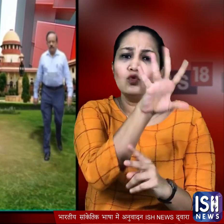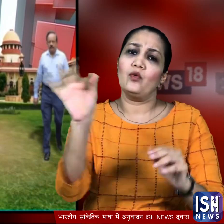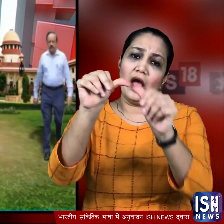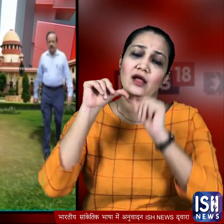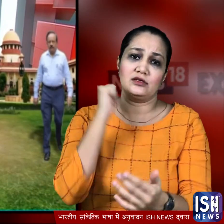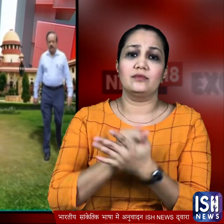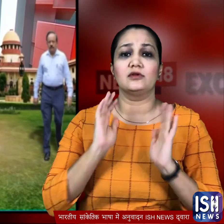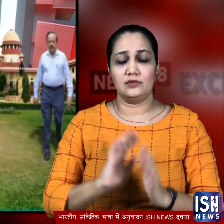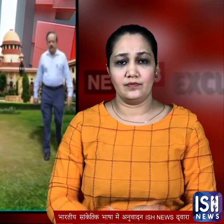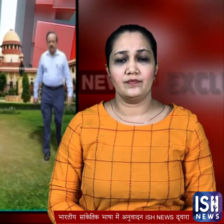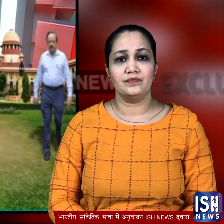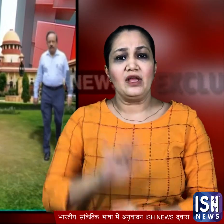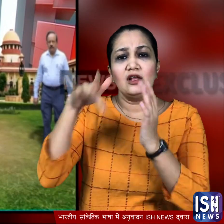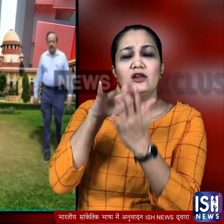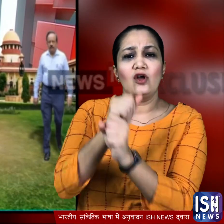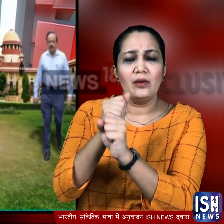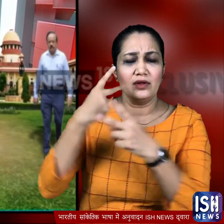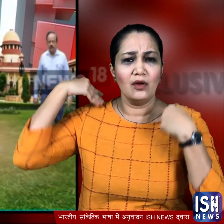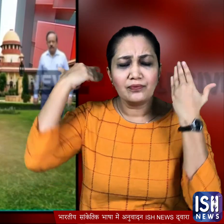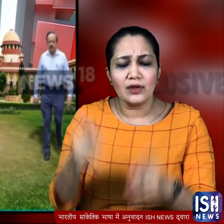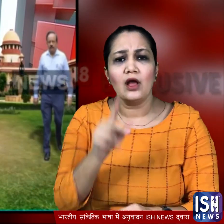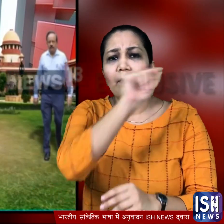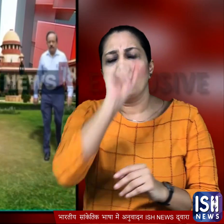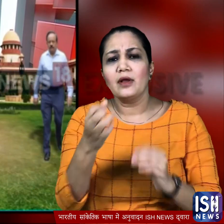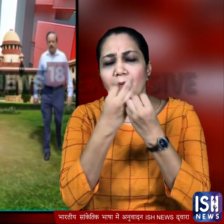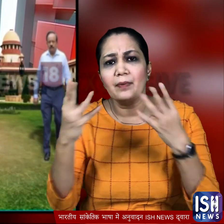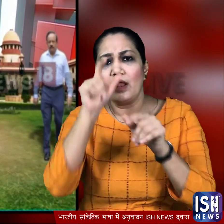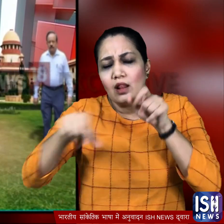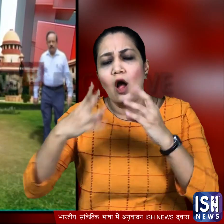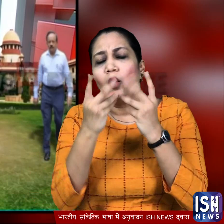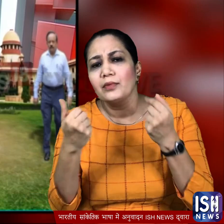जवाब देने को कहा और ये पूछा कि अब तक कितने प्रतिशत लोगों को कोरोना का टीका